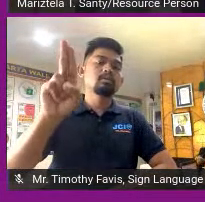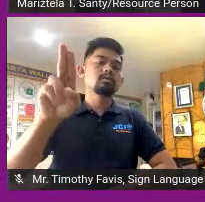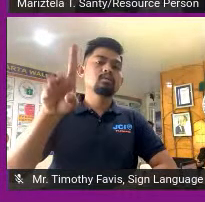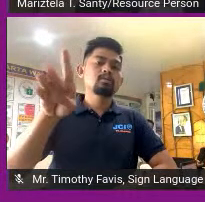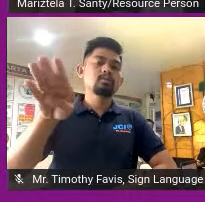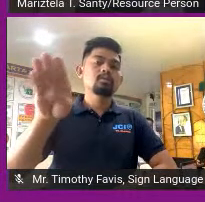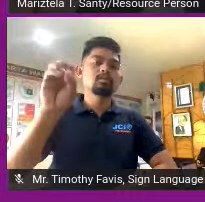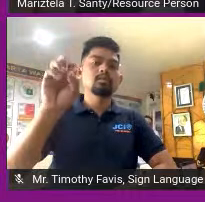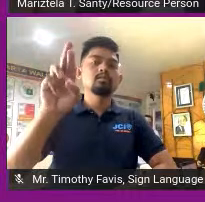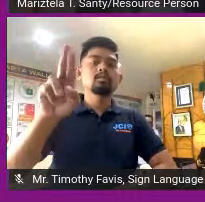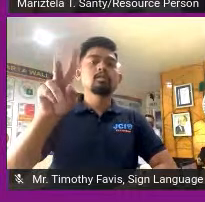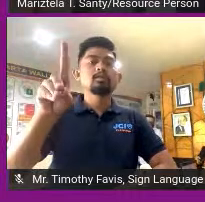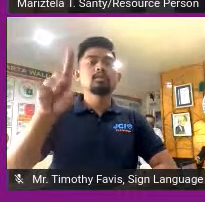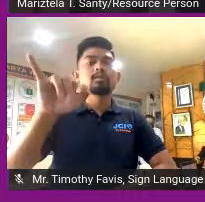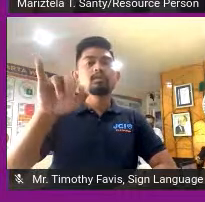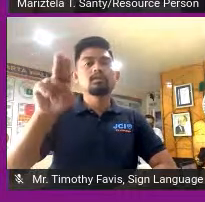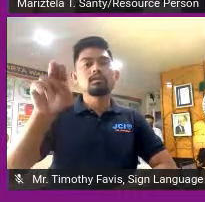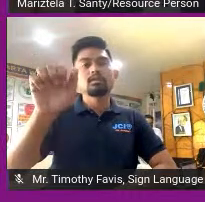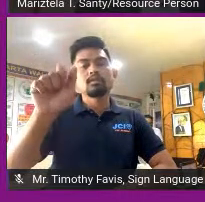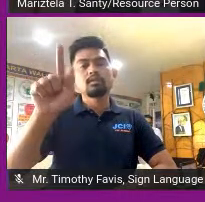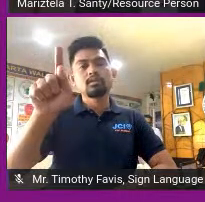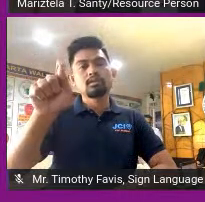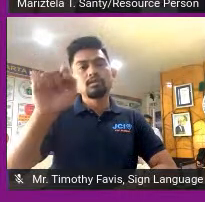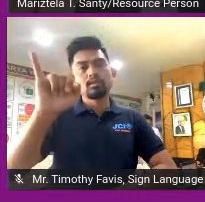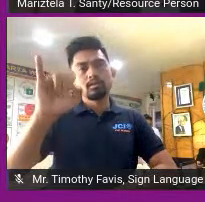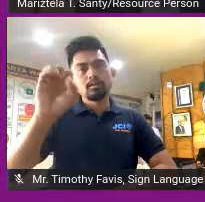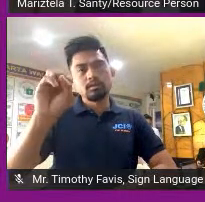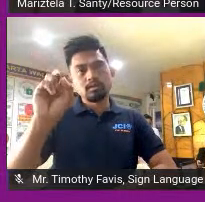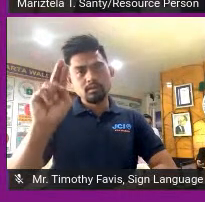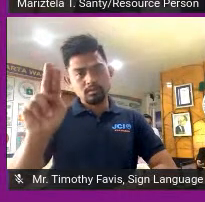Men's decision generally prevail.